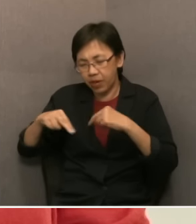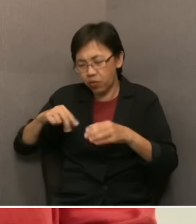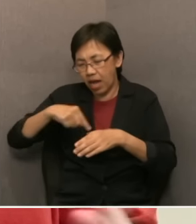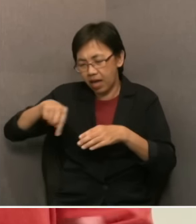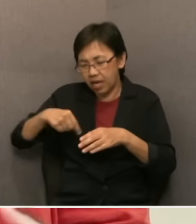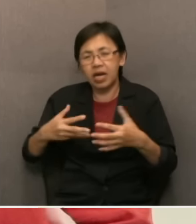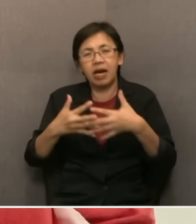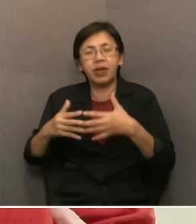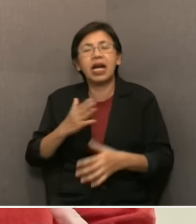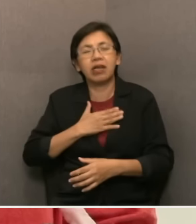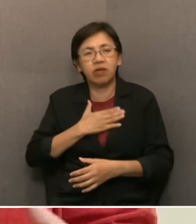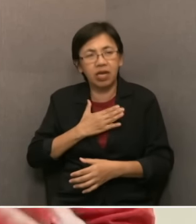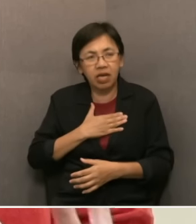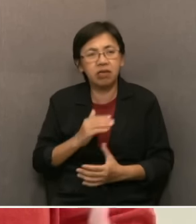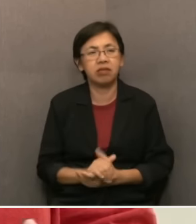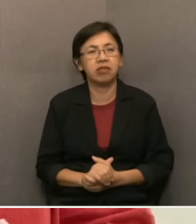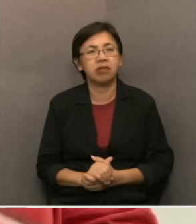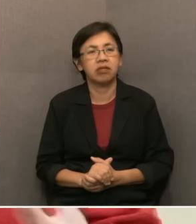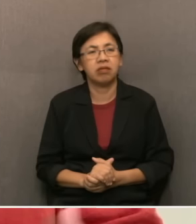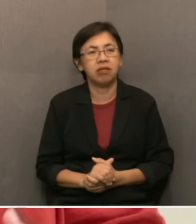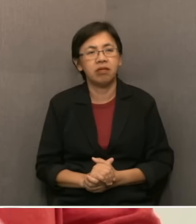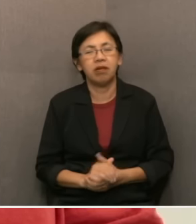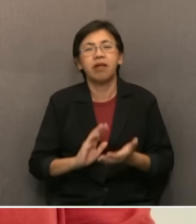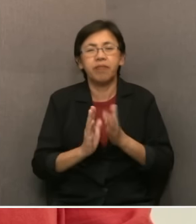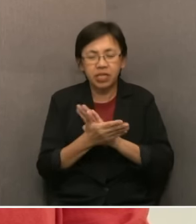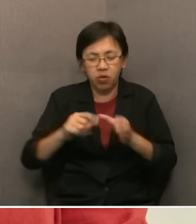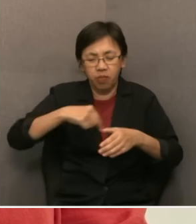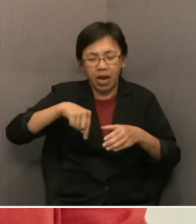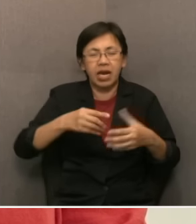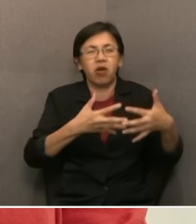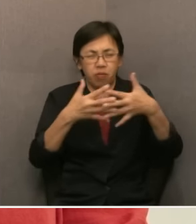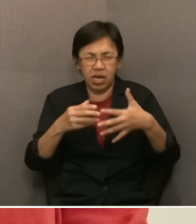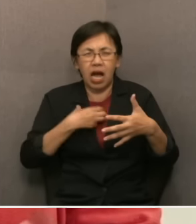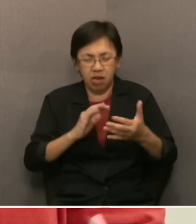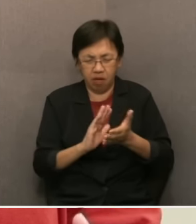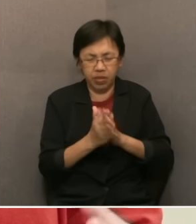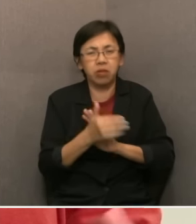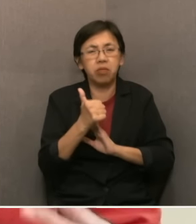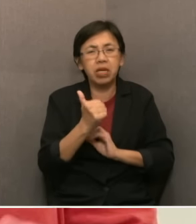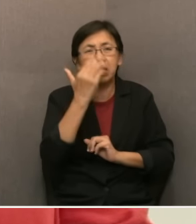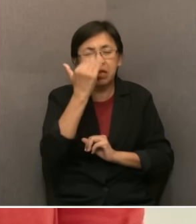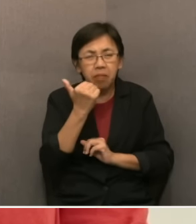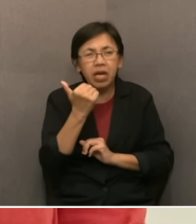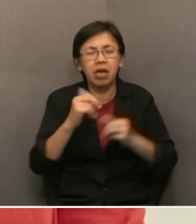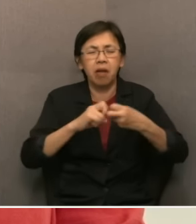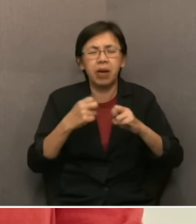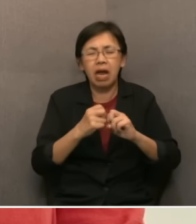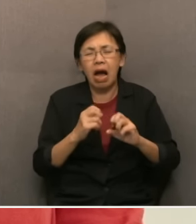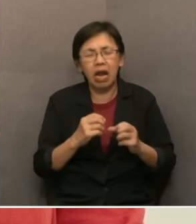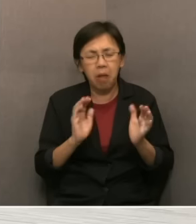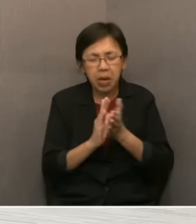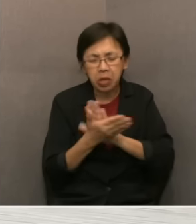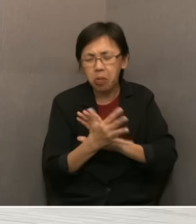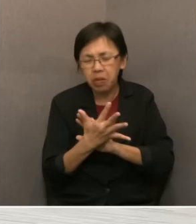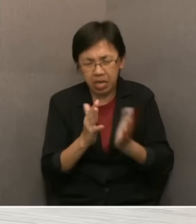มาเค้าเรียกว่าดูแลตัวเองดูแลปฏิรูปอะไรภายในของตัวเองให้มันดีขึ้นจากการที่มันถูกล้างรามานานอะไรแบบเนี้ย